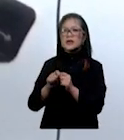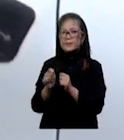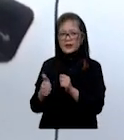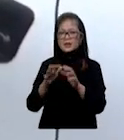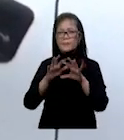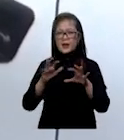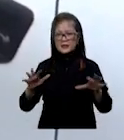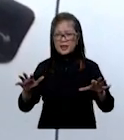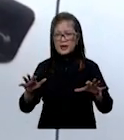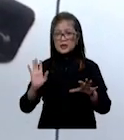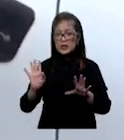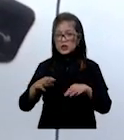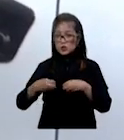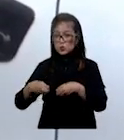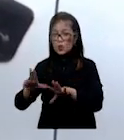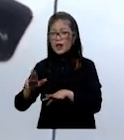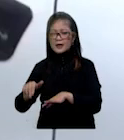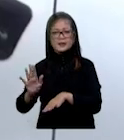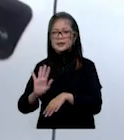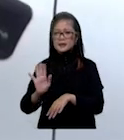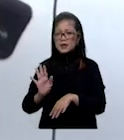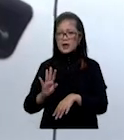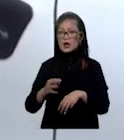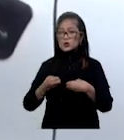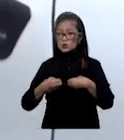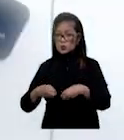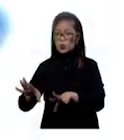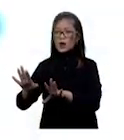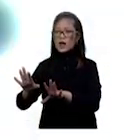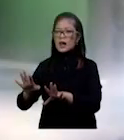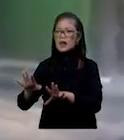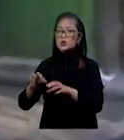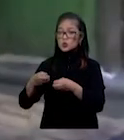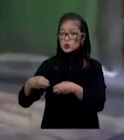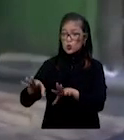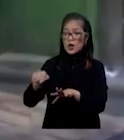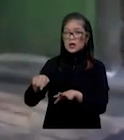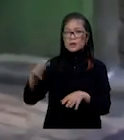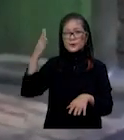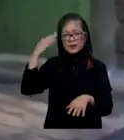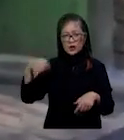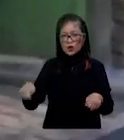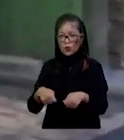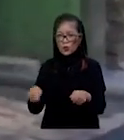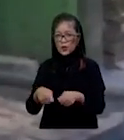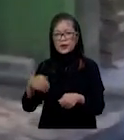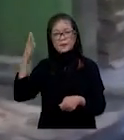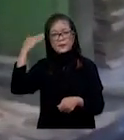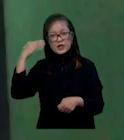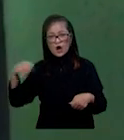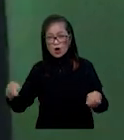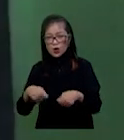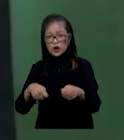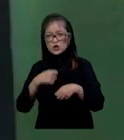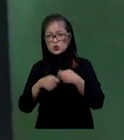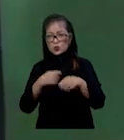Untuk dijual kembali. Enggak, oh, karena enggak. Kita jual goreng karena susah minyak di sana. Kadang ada cuma. Penjualan minyak goreng curah di distributor ini diawasi